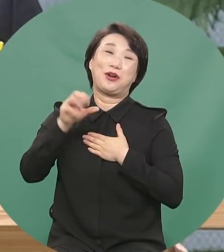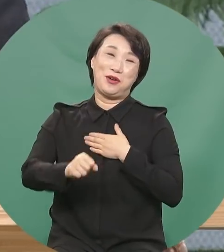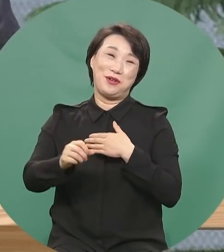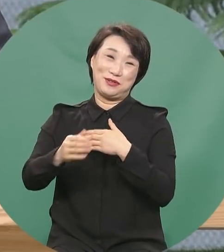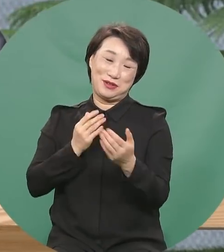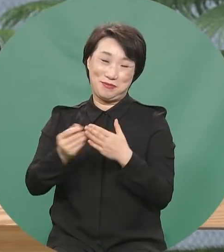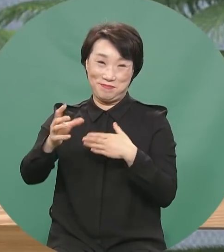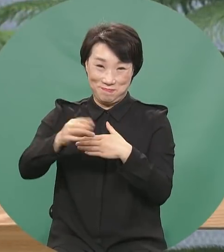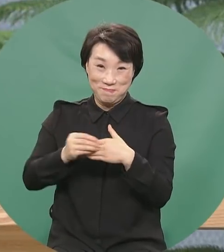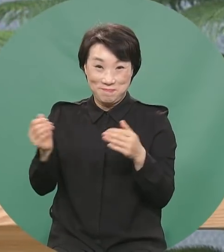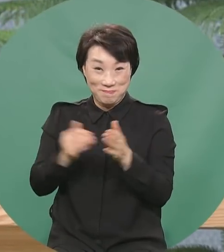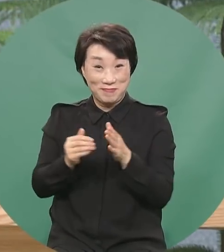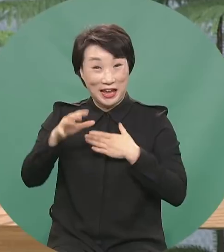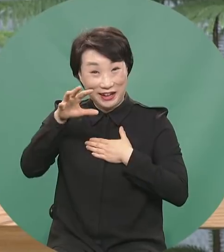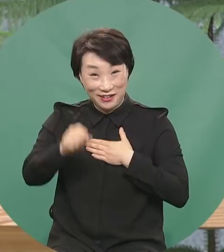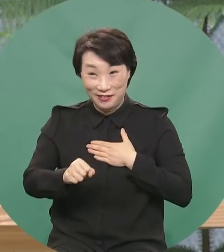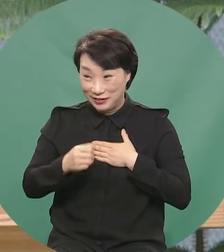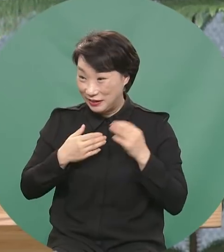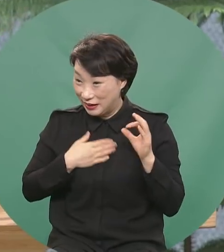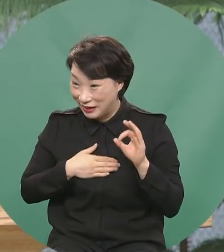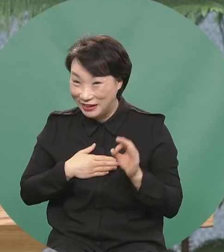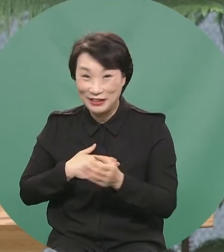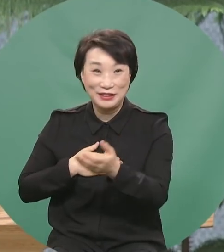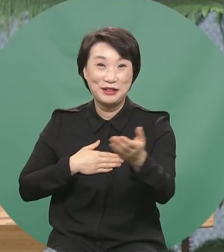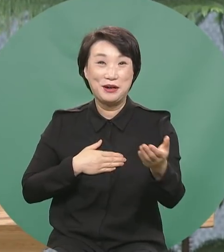말입니다. 이해되십니까?